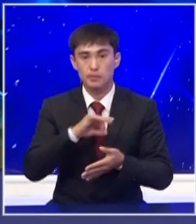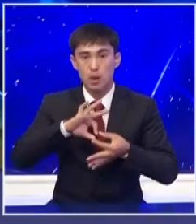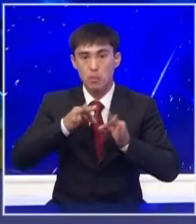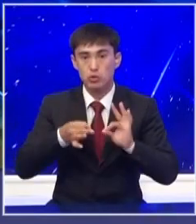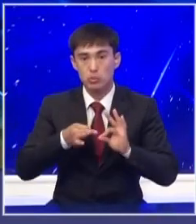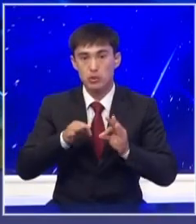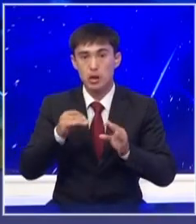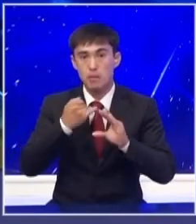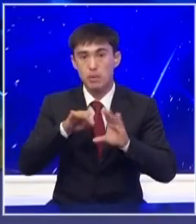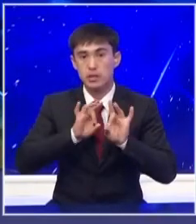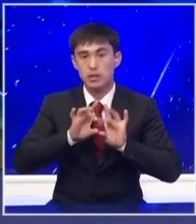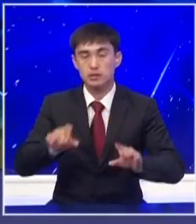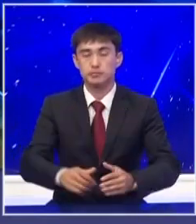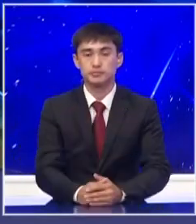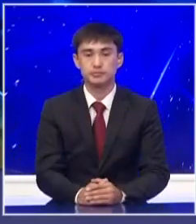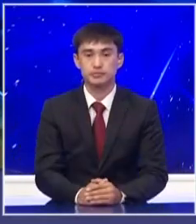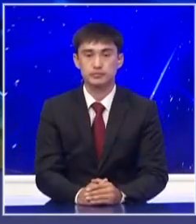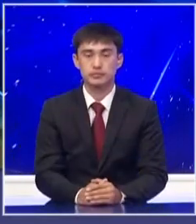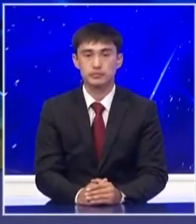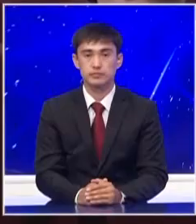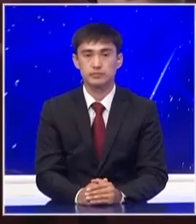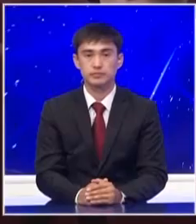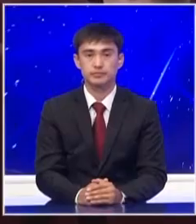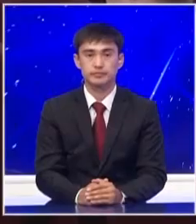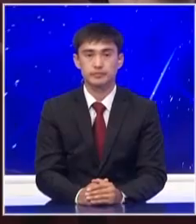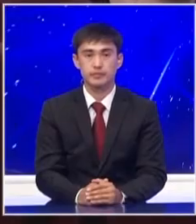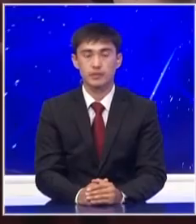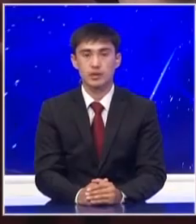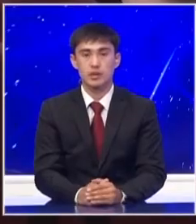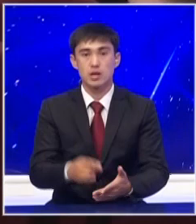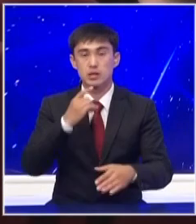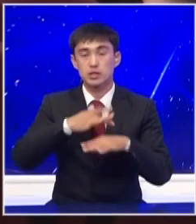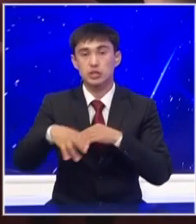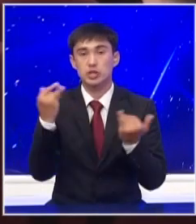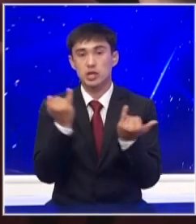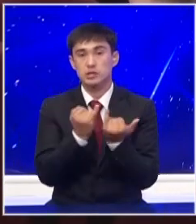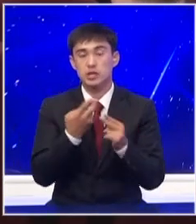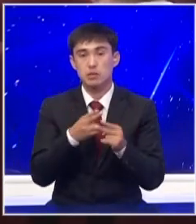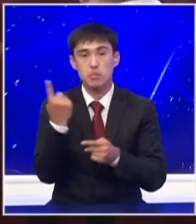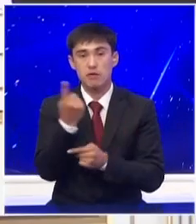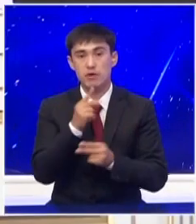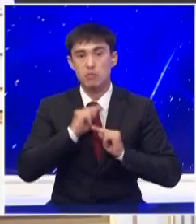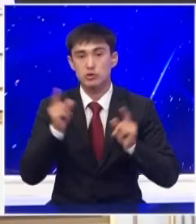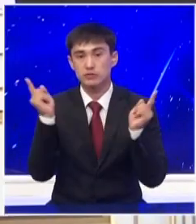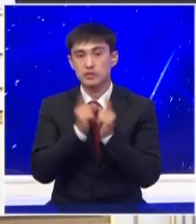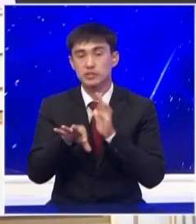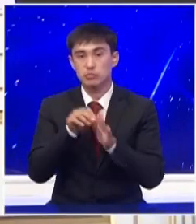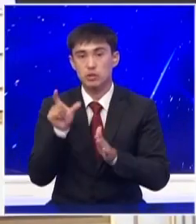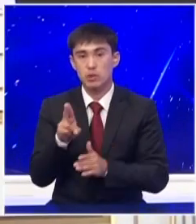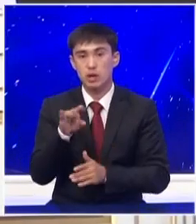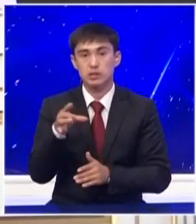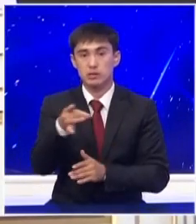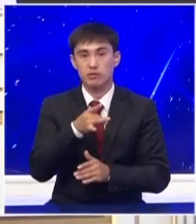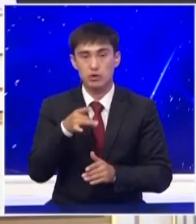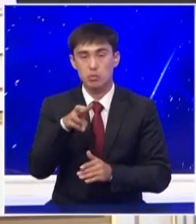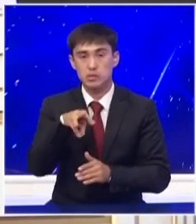Талдыкурган. Подробнее в материале корреспондента. Для столичных гостей это первая рабочая встреча с депутатами Каратальского